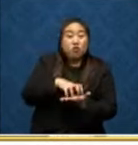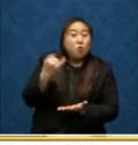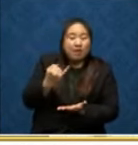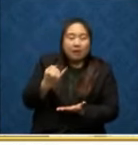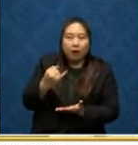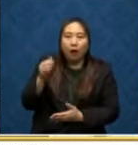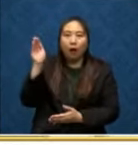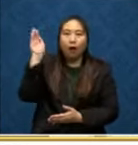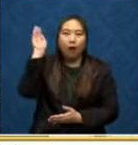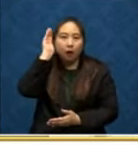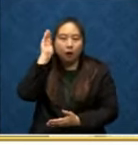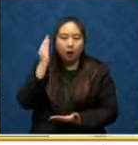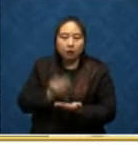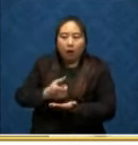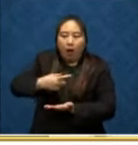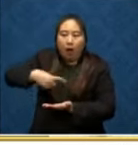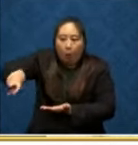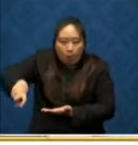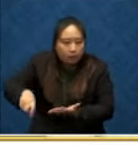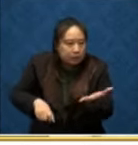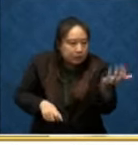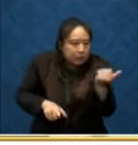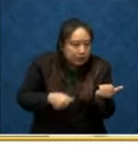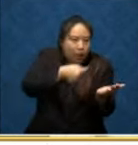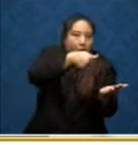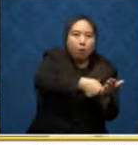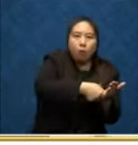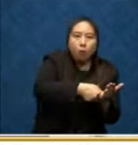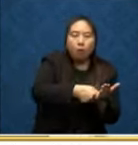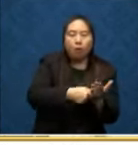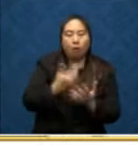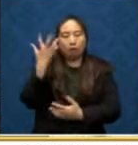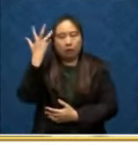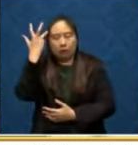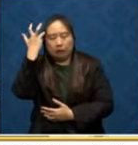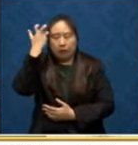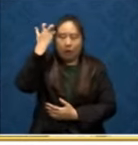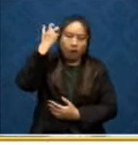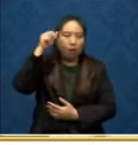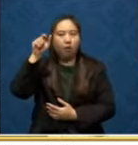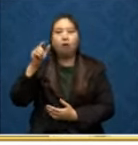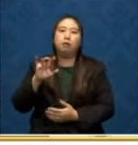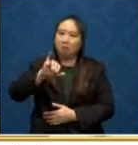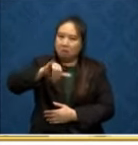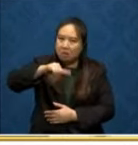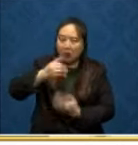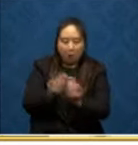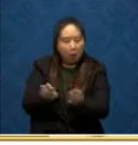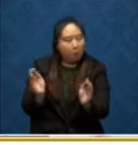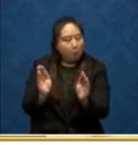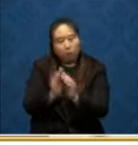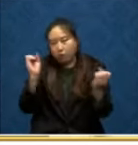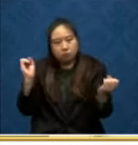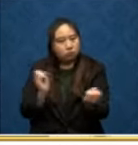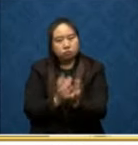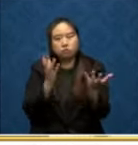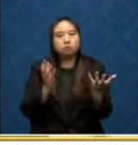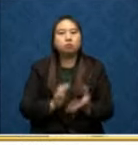ไม่เพียงแต่เสียทรัพย์ติดหนี้ติดสินยังอาจเสียสุขภาพจิตจนเสียผู้เสียคนครอบครัวต้องพังทลาย